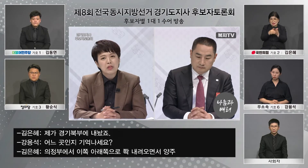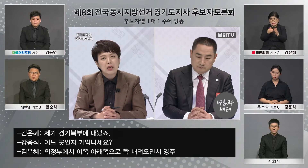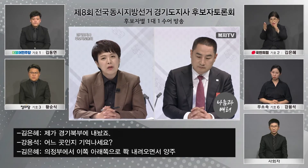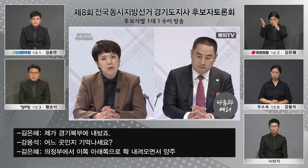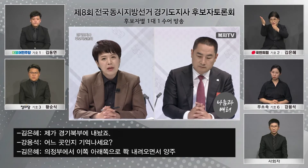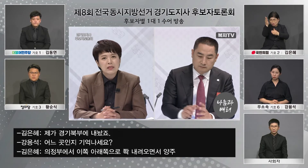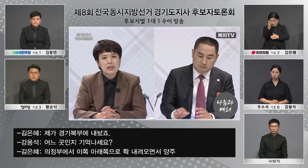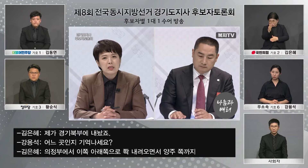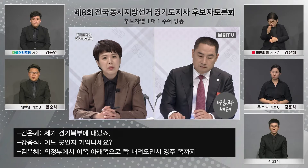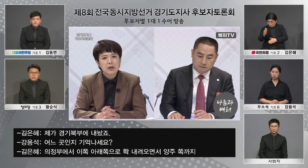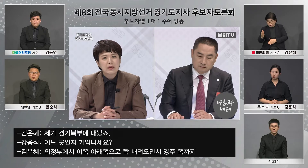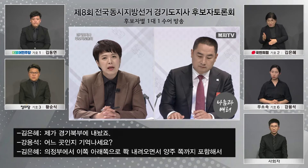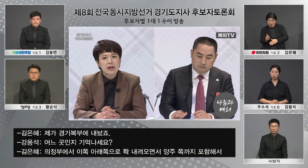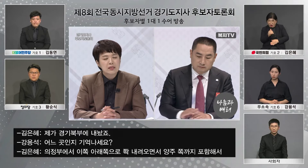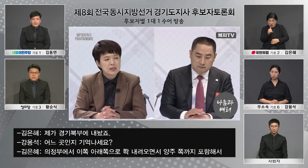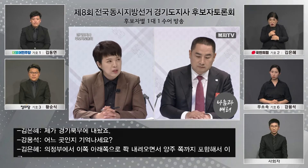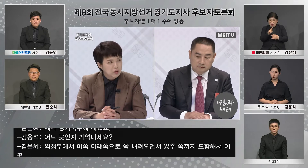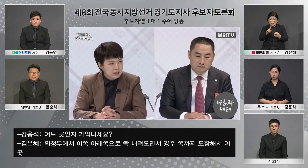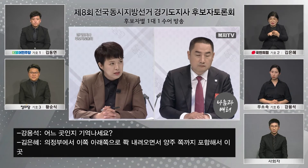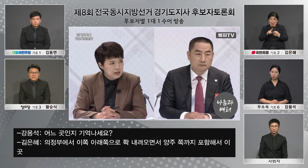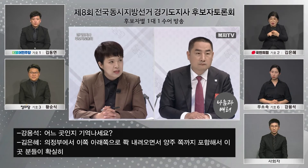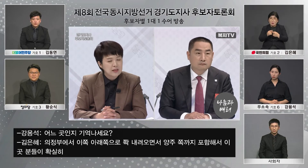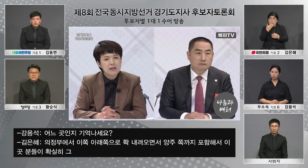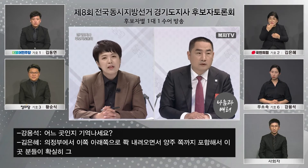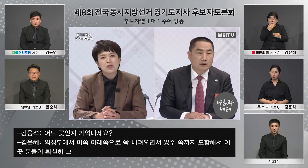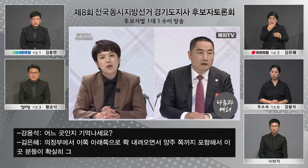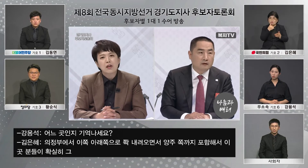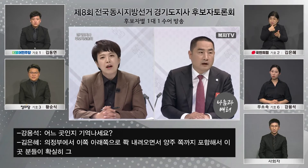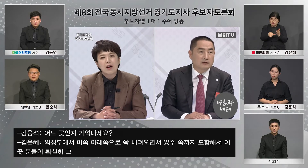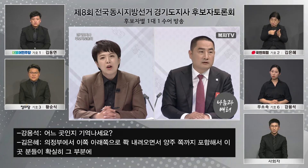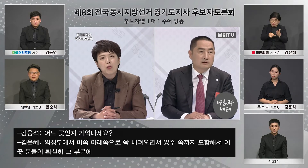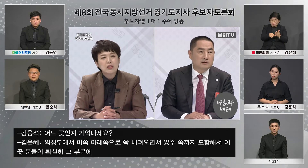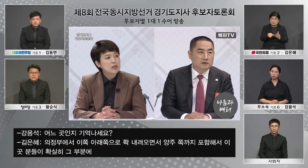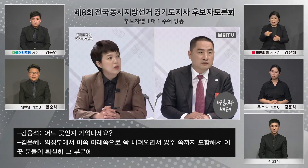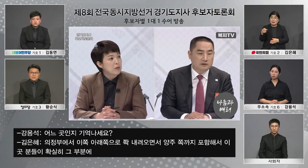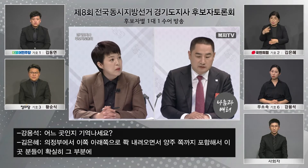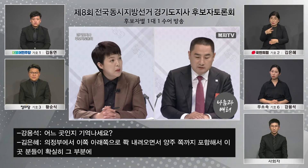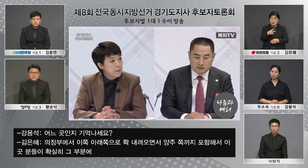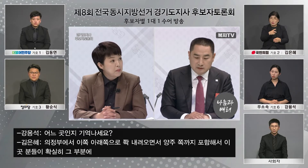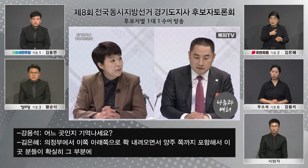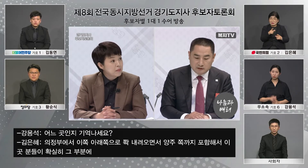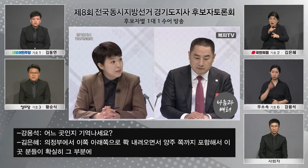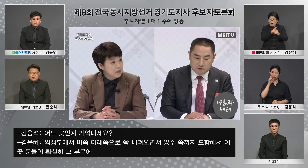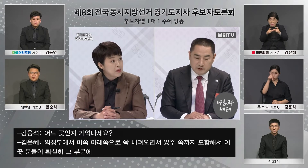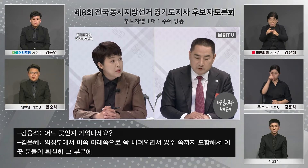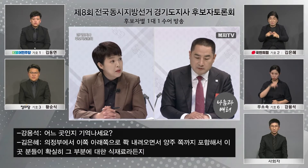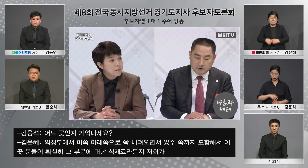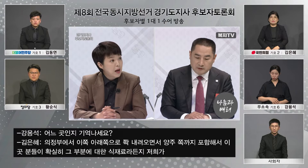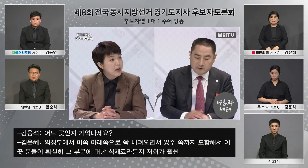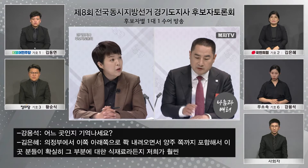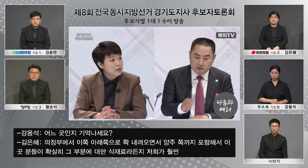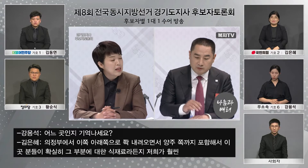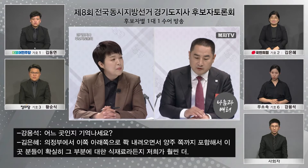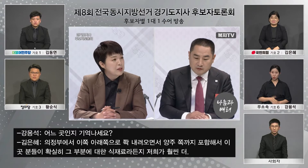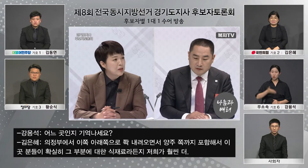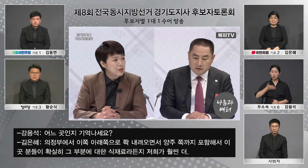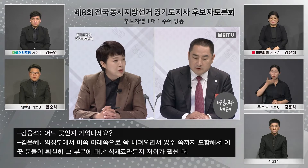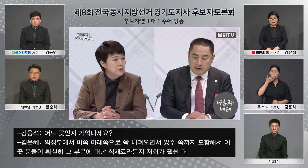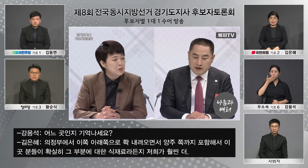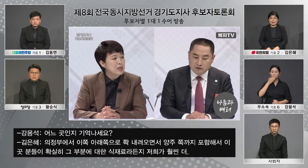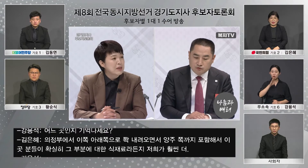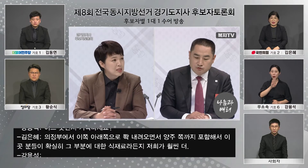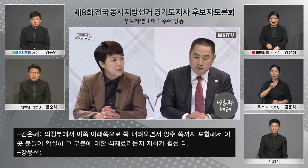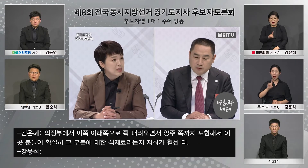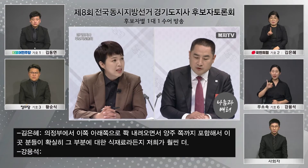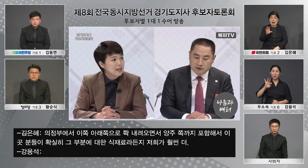이곳 분들이 확실히 그 부분에 대한 식재료라든지 저희가 근데 훨씬 더 틀리셨어요. 푸드바이오 삼각 벨트 바이오 여기 보면 삼각 벨트를 할수